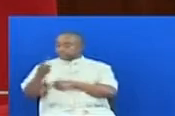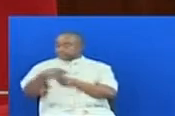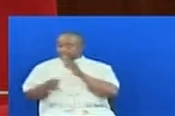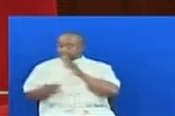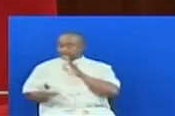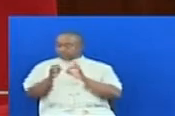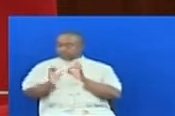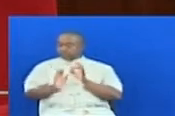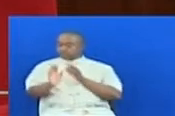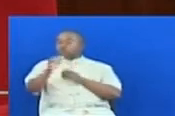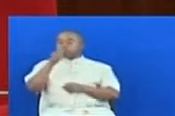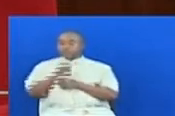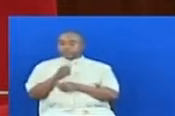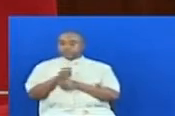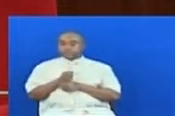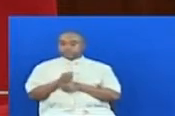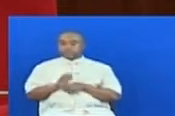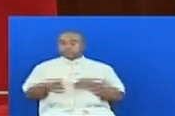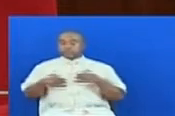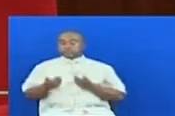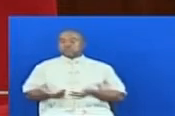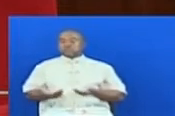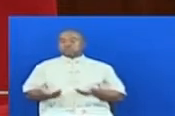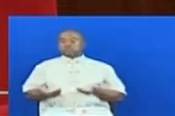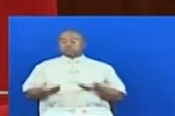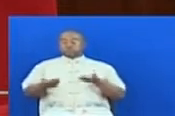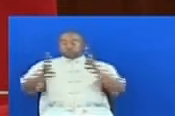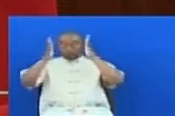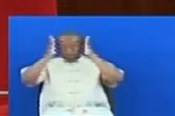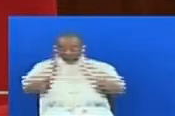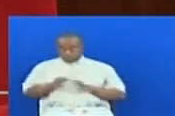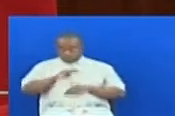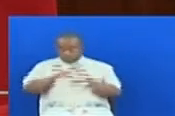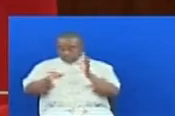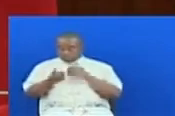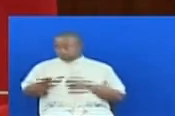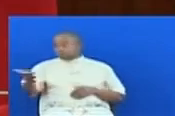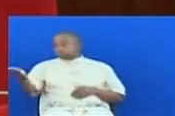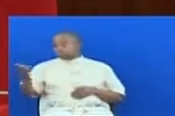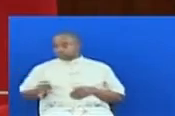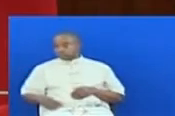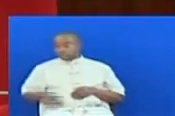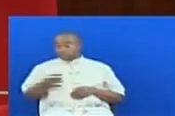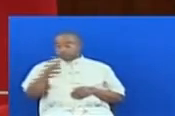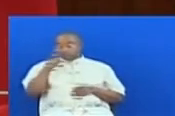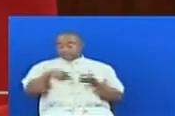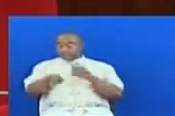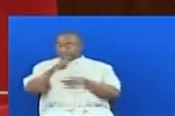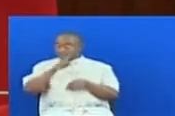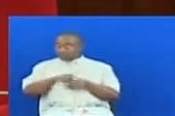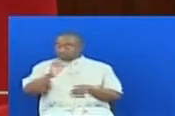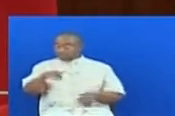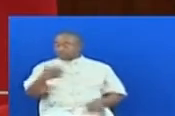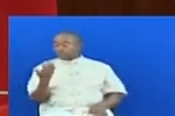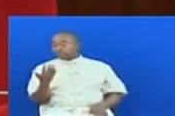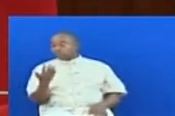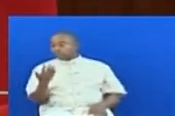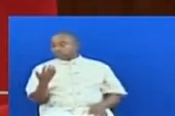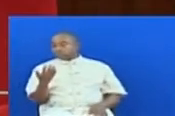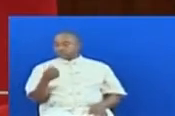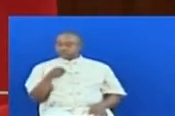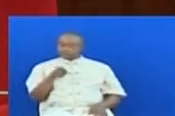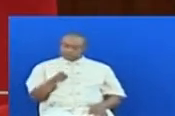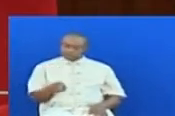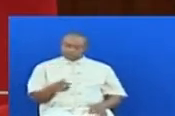wa kazi. Sasa mheshimiwa naibu spika, tumeona sasa hivi katika hichi kipindi cha miaka mitano